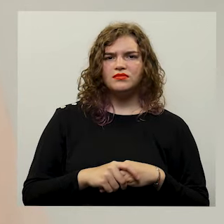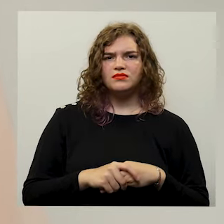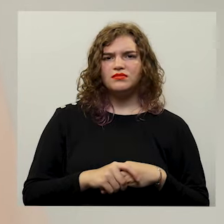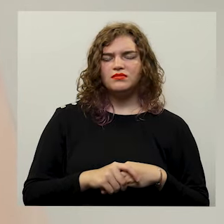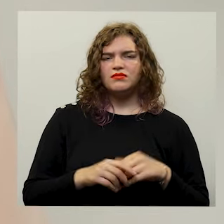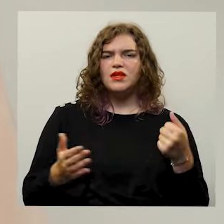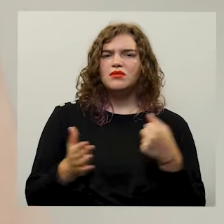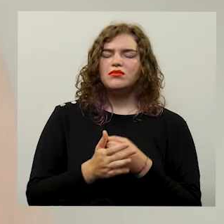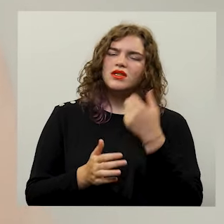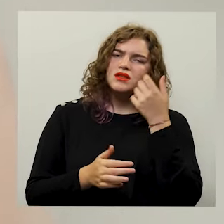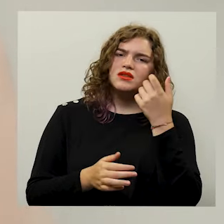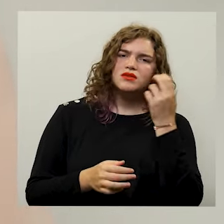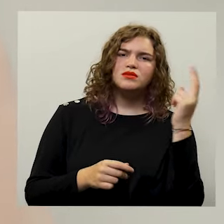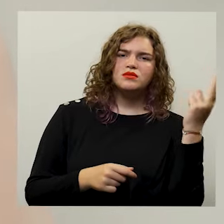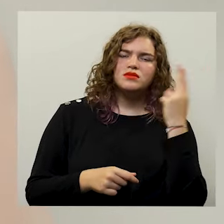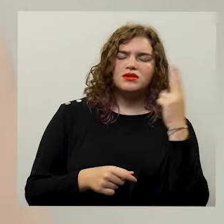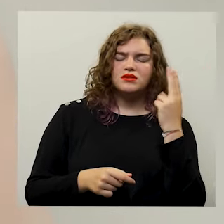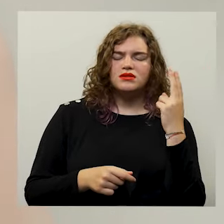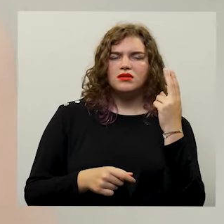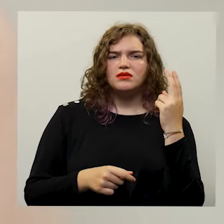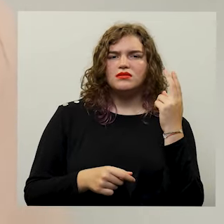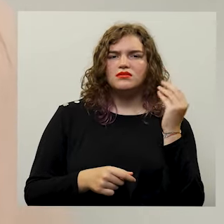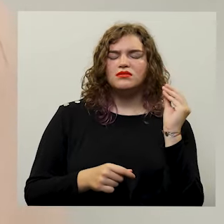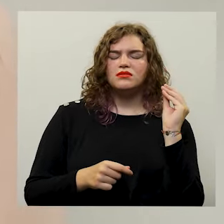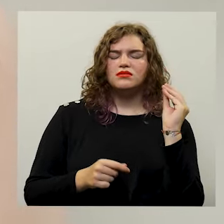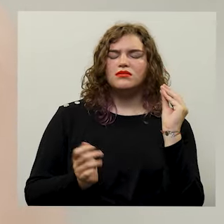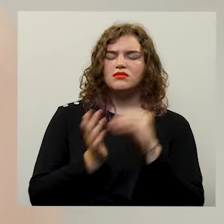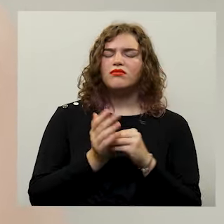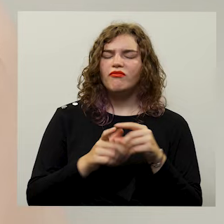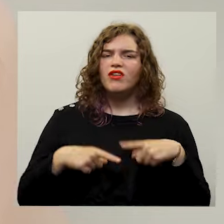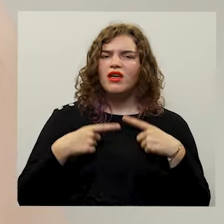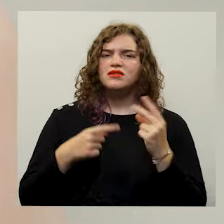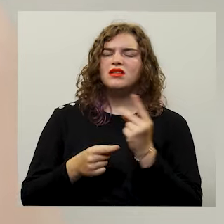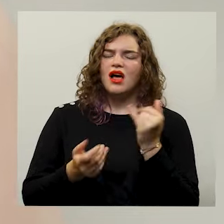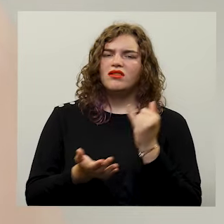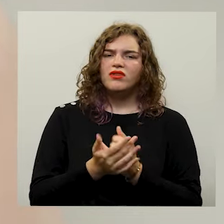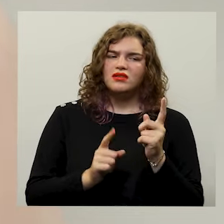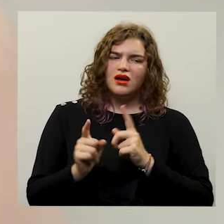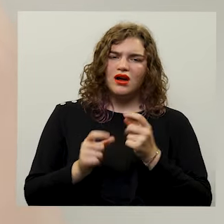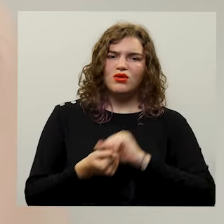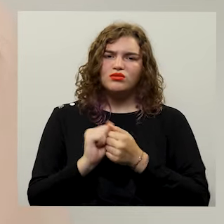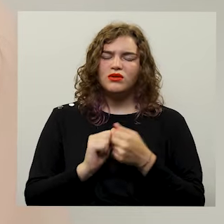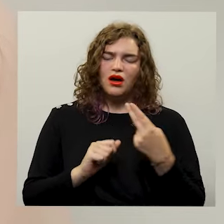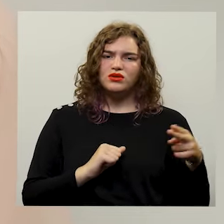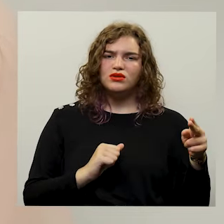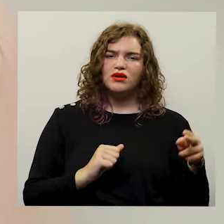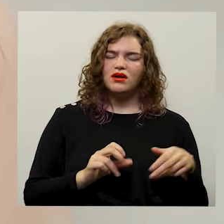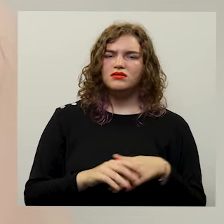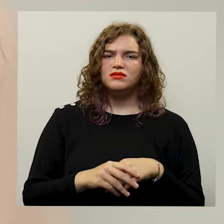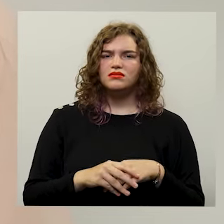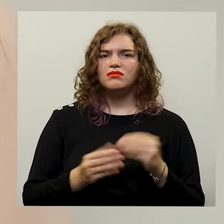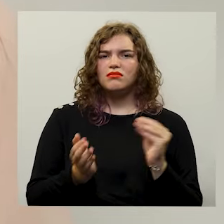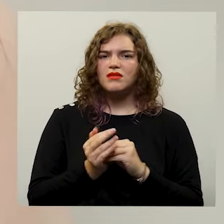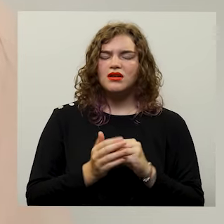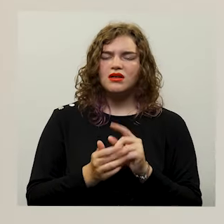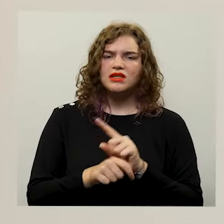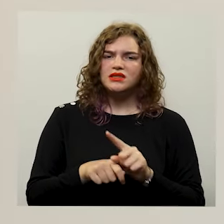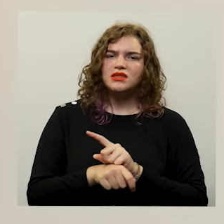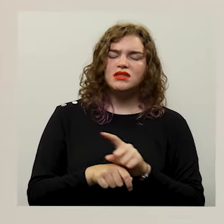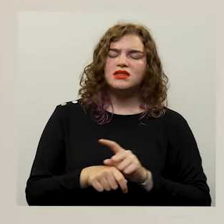Până când Dumnezeu Daniel a întâlnit pe Dumnezeu. Dar totuși lupta a continuat pentru încă puțină